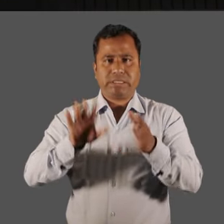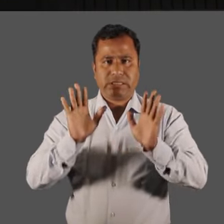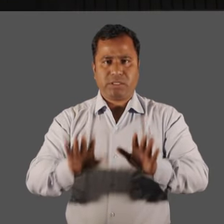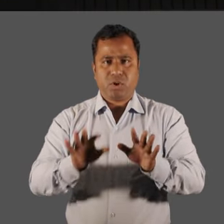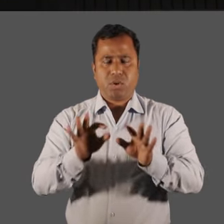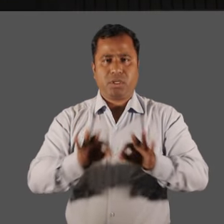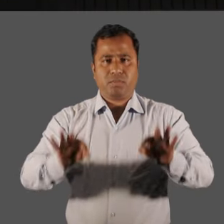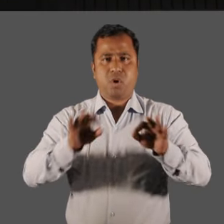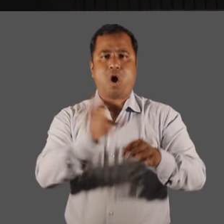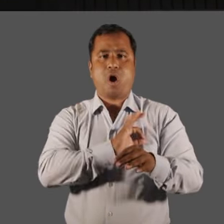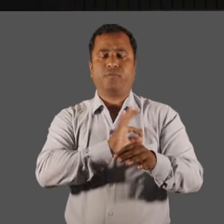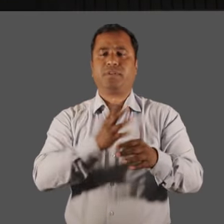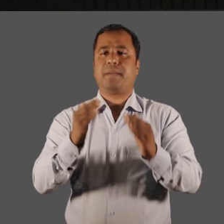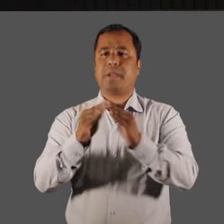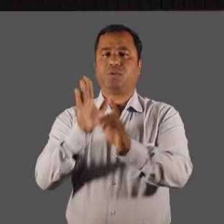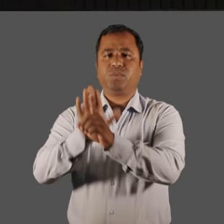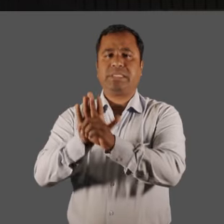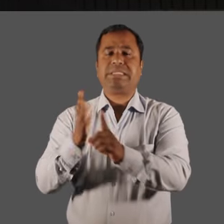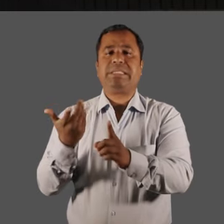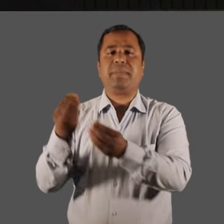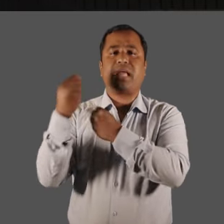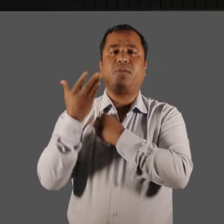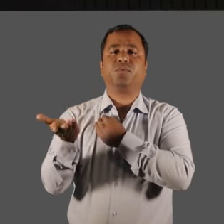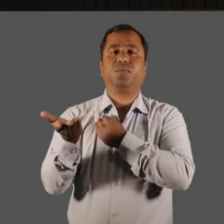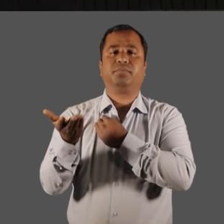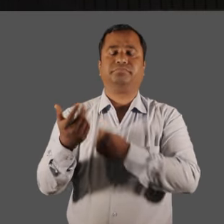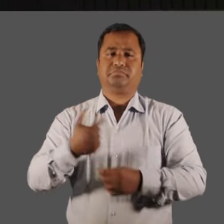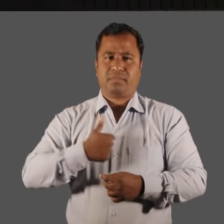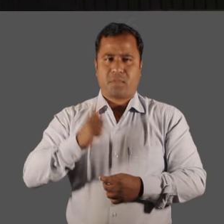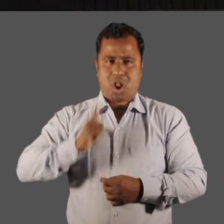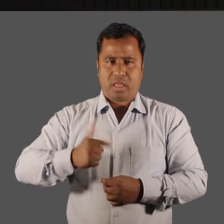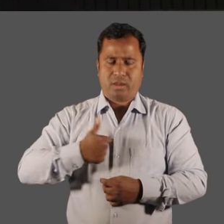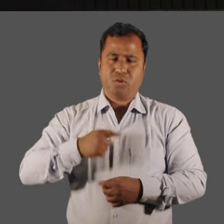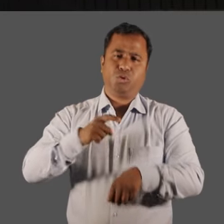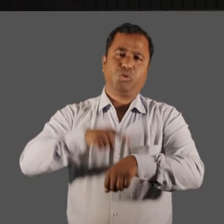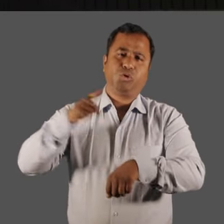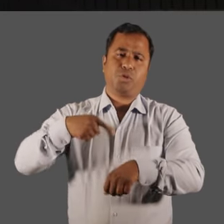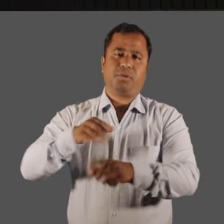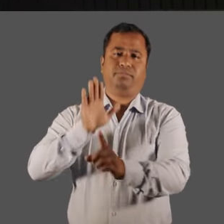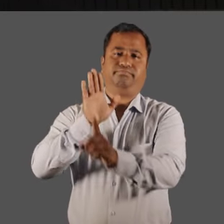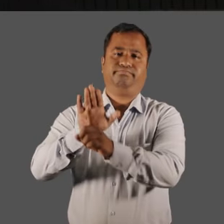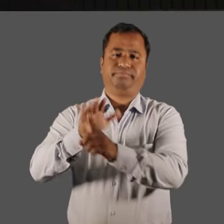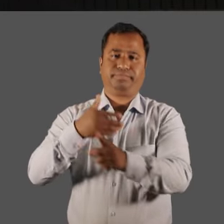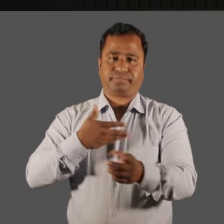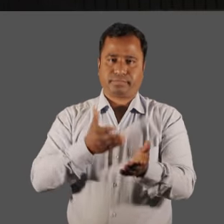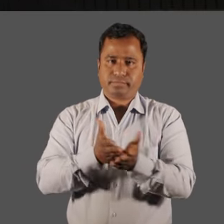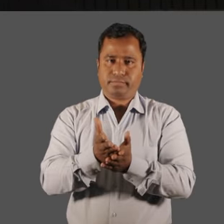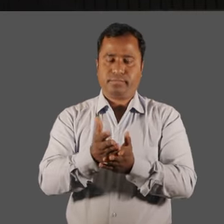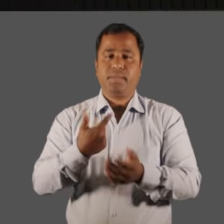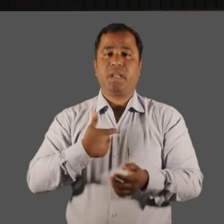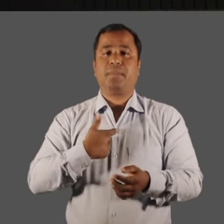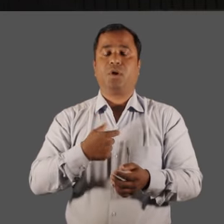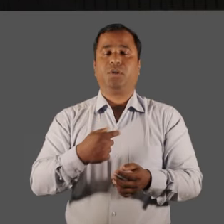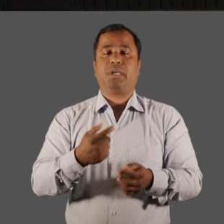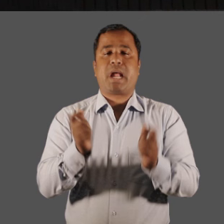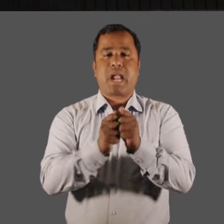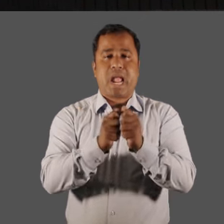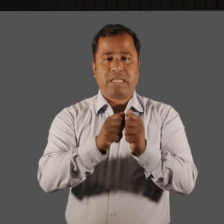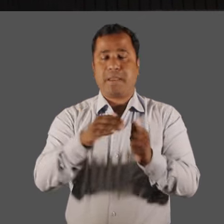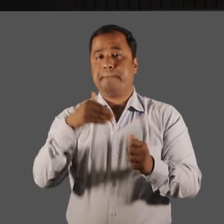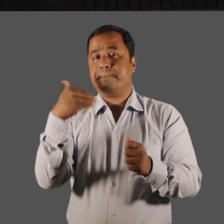ধরনের সাপোর্ট দিতে হয়েছে? সব সময় দেখা গেছে যে আমার বাবা তো আসলে অফিসের বাইরেও কিছু প্রাইভেট কাজ করতেন।